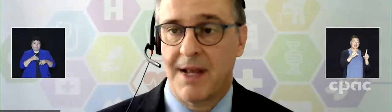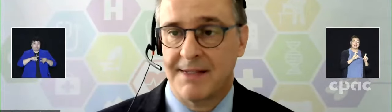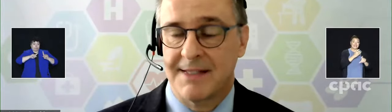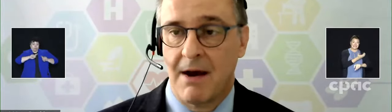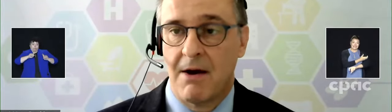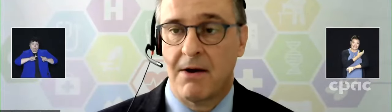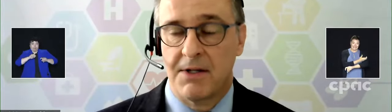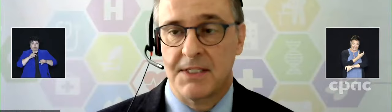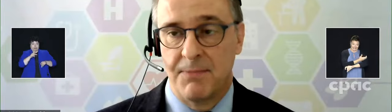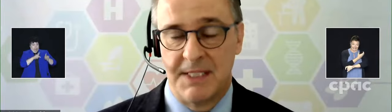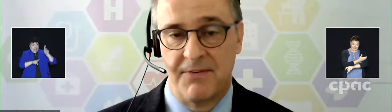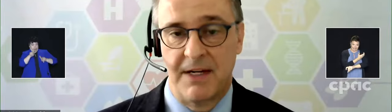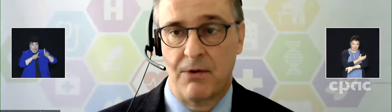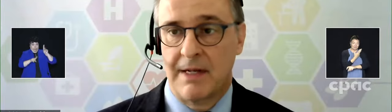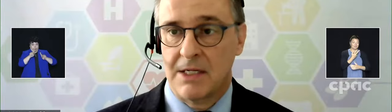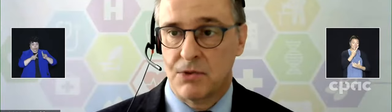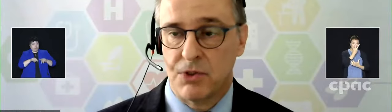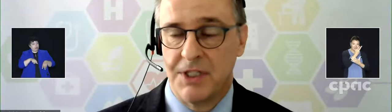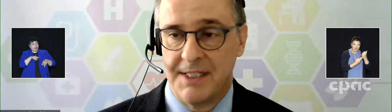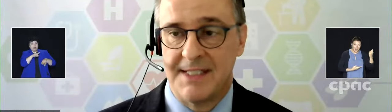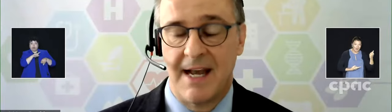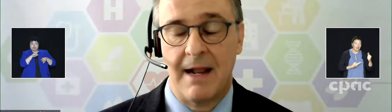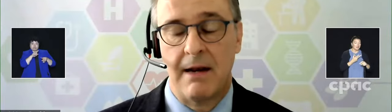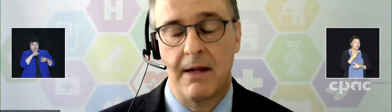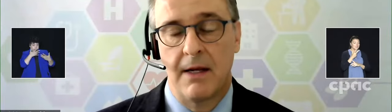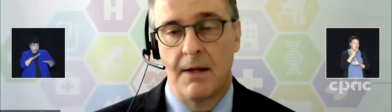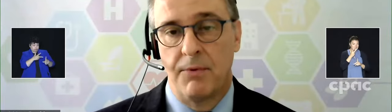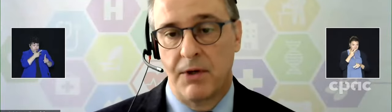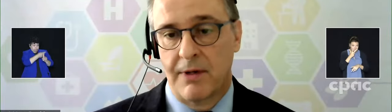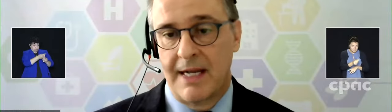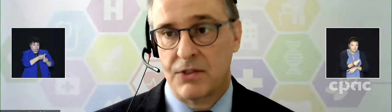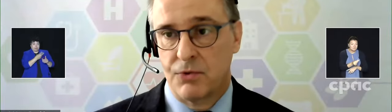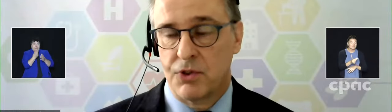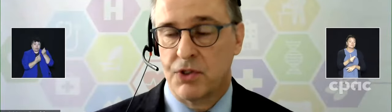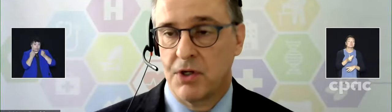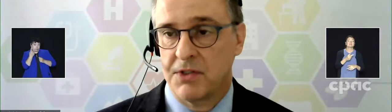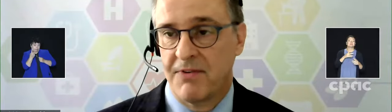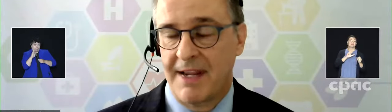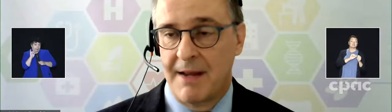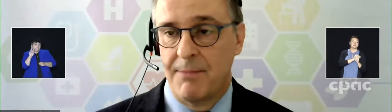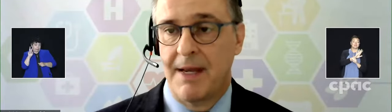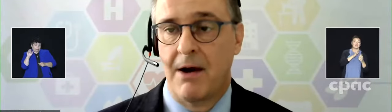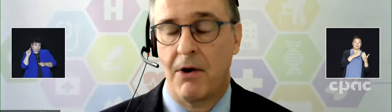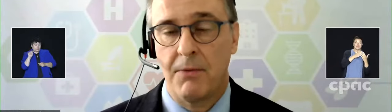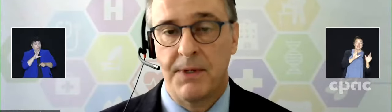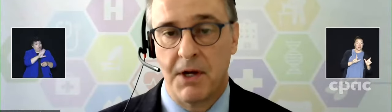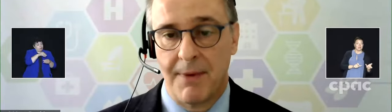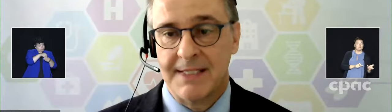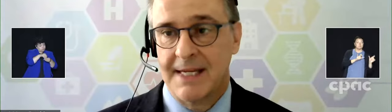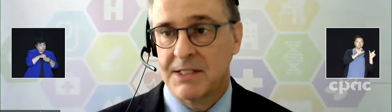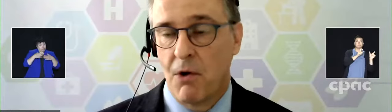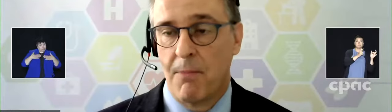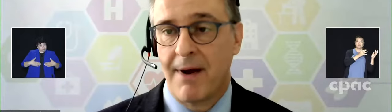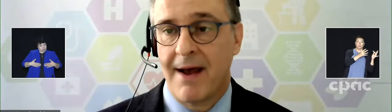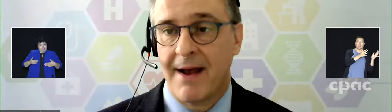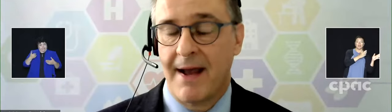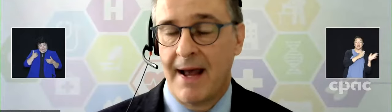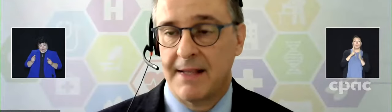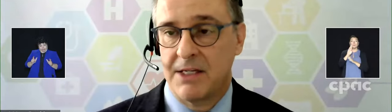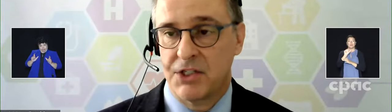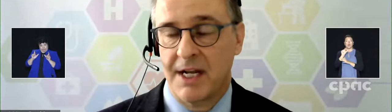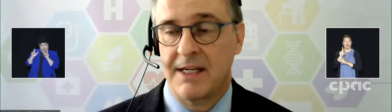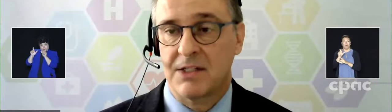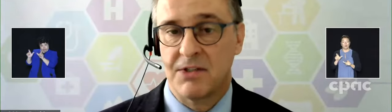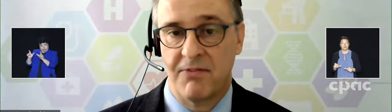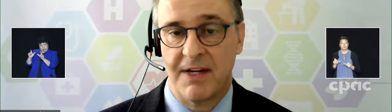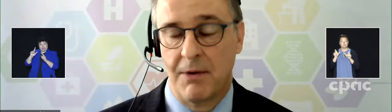les taux d'anticorps spécifiques contre la souche initiale puis contre la souche du variant BA1 puis comment ça se compare à des